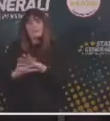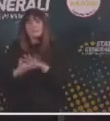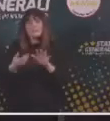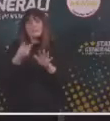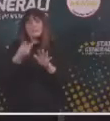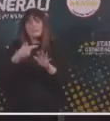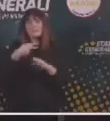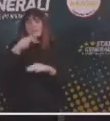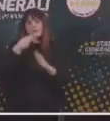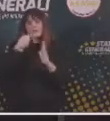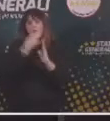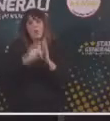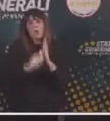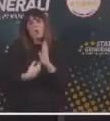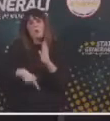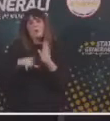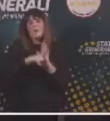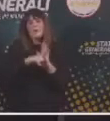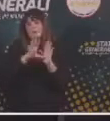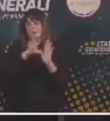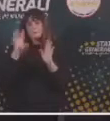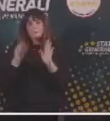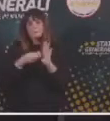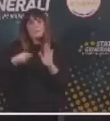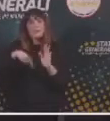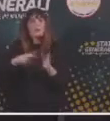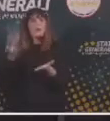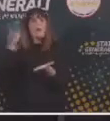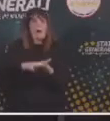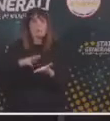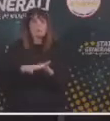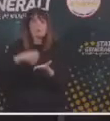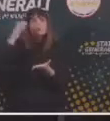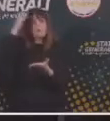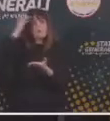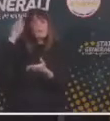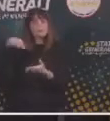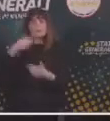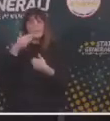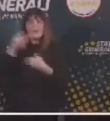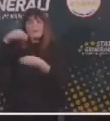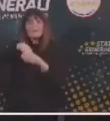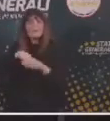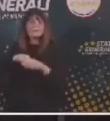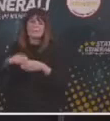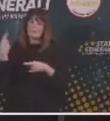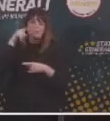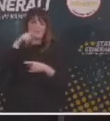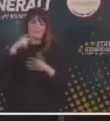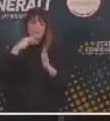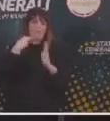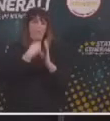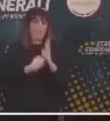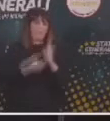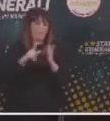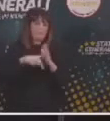all'approvazione al governo e il parlamento è difficilissimo nel poco tempo che mi